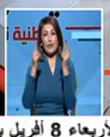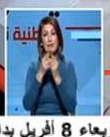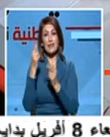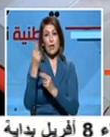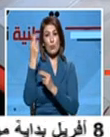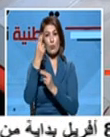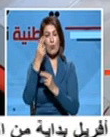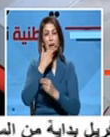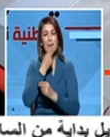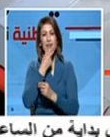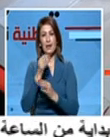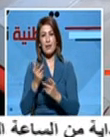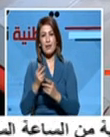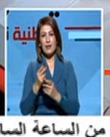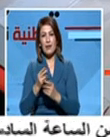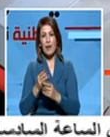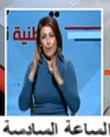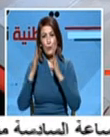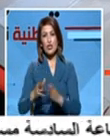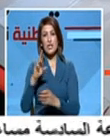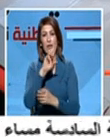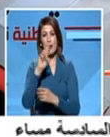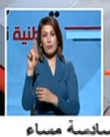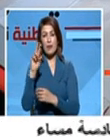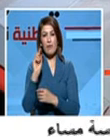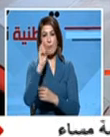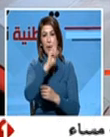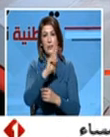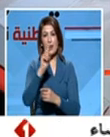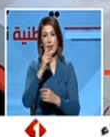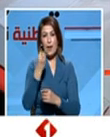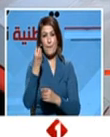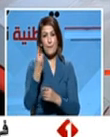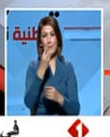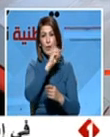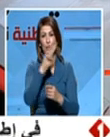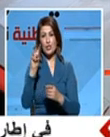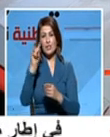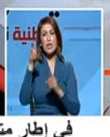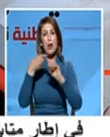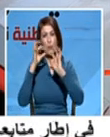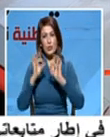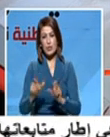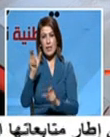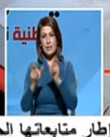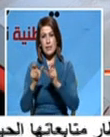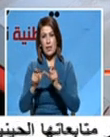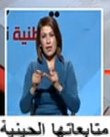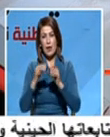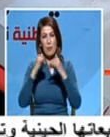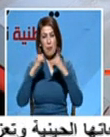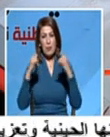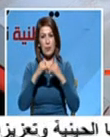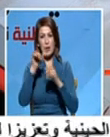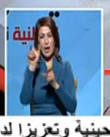أنا نعرف اللي في مستشفى الرابطة فما 120 مريض راقب بس ما فماش أكثر من 120 مريض. هذا هو